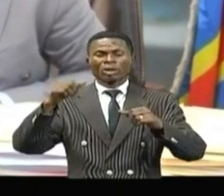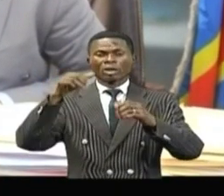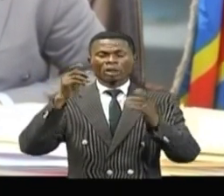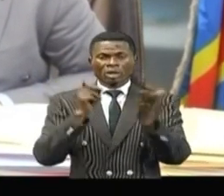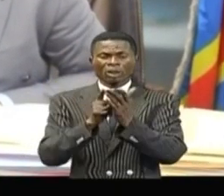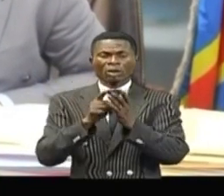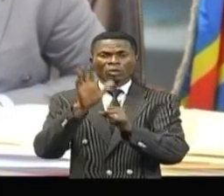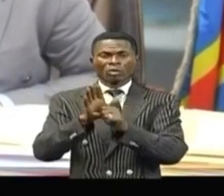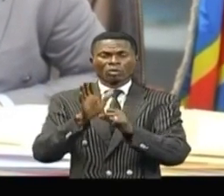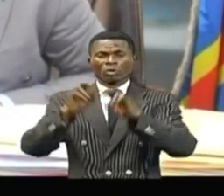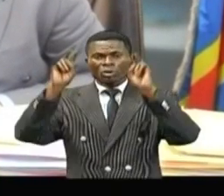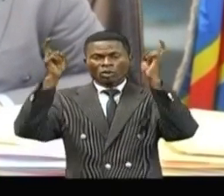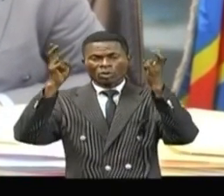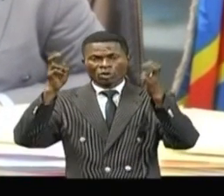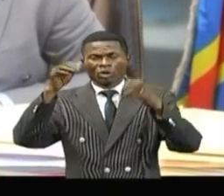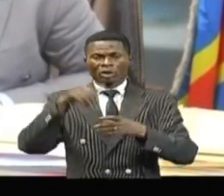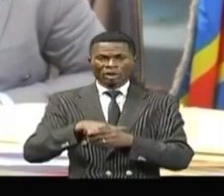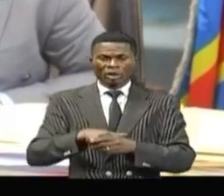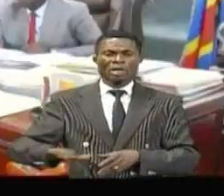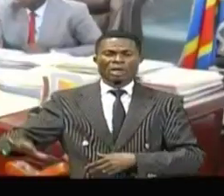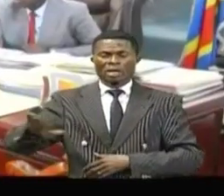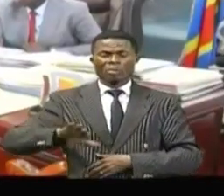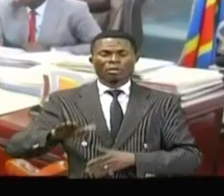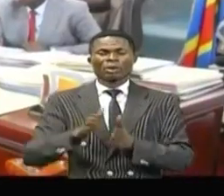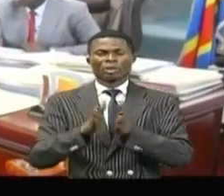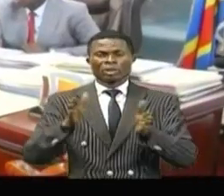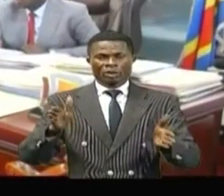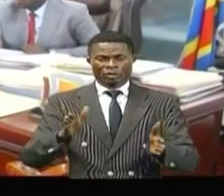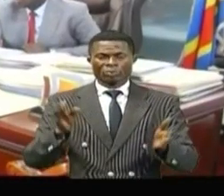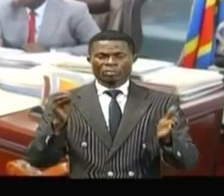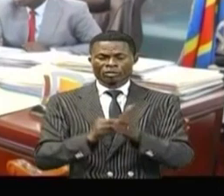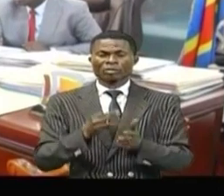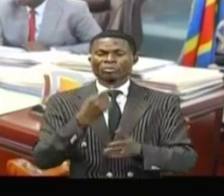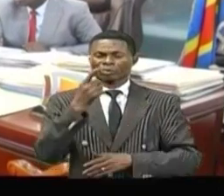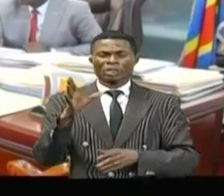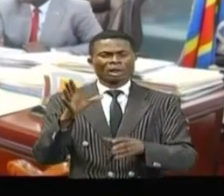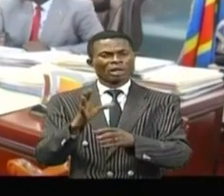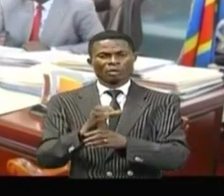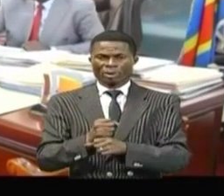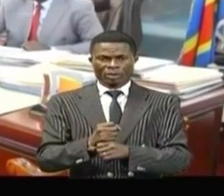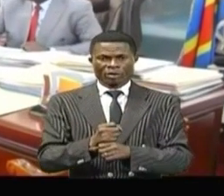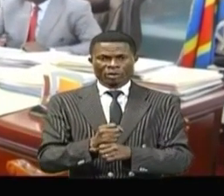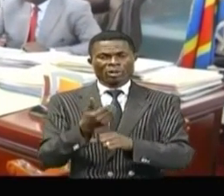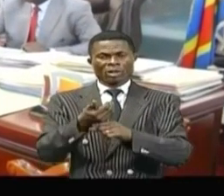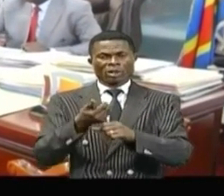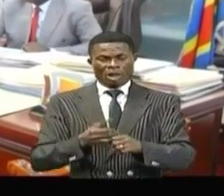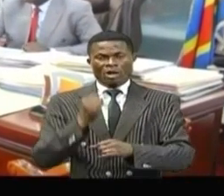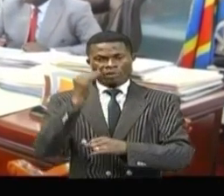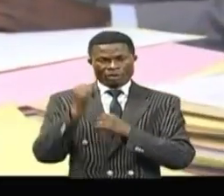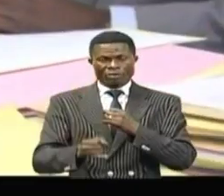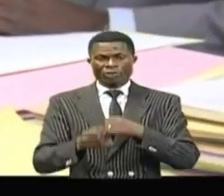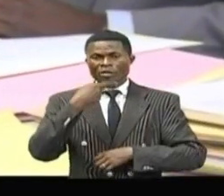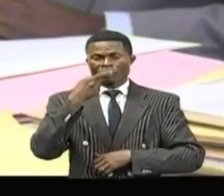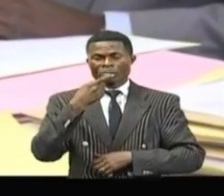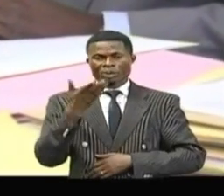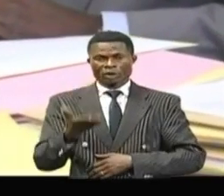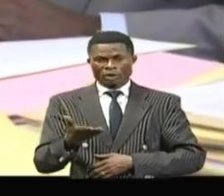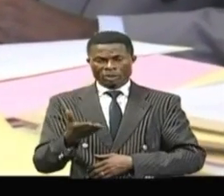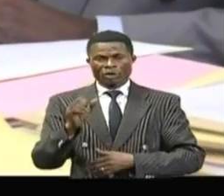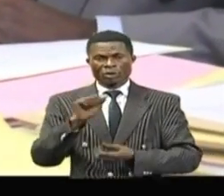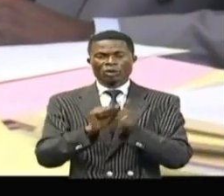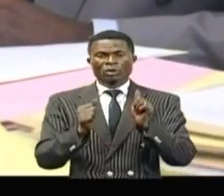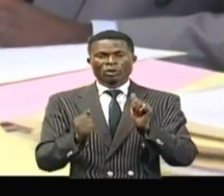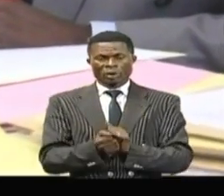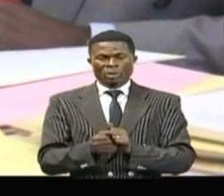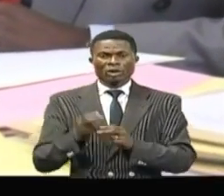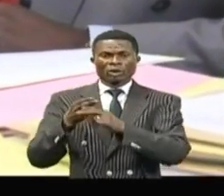dans plusieurs villes à travers le pays. Il est revenu brièvement, avant de clore son intervention, sur la